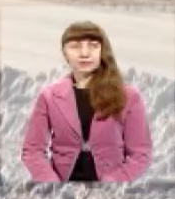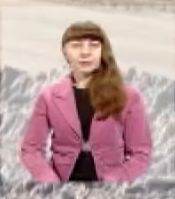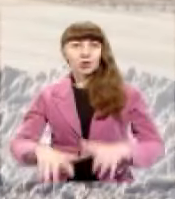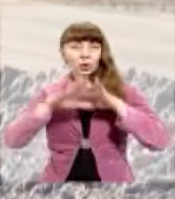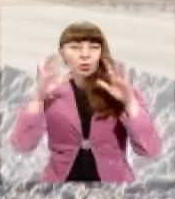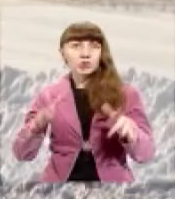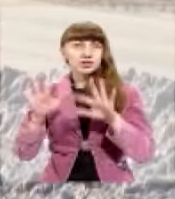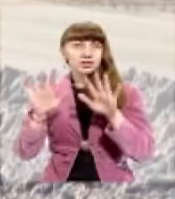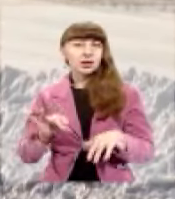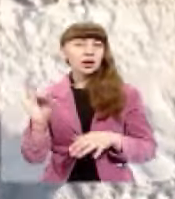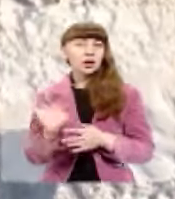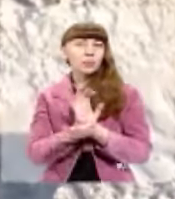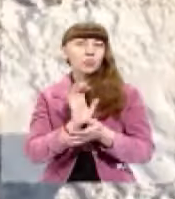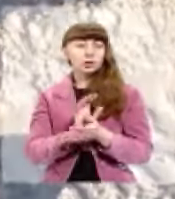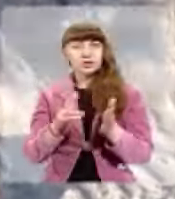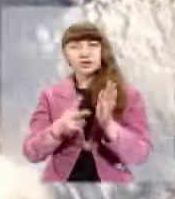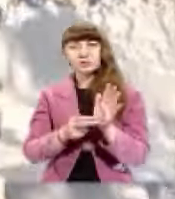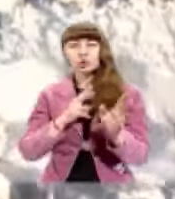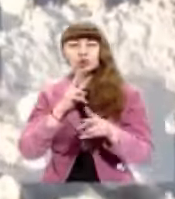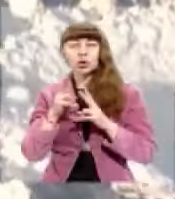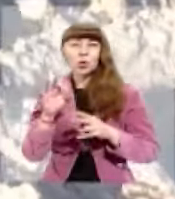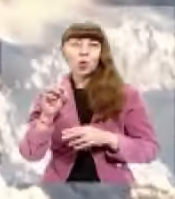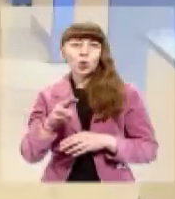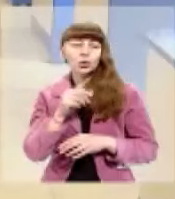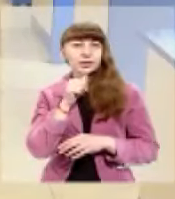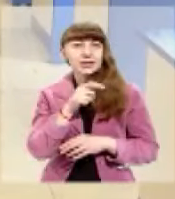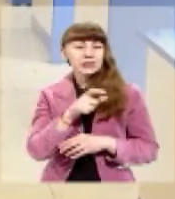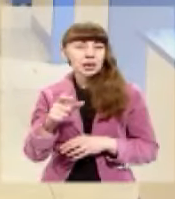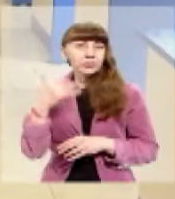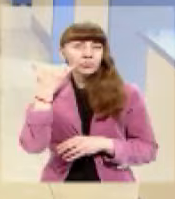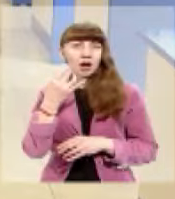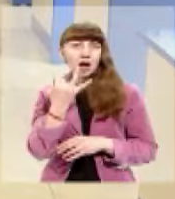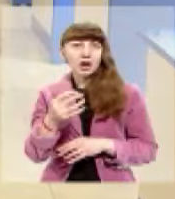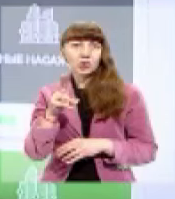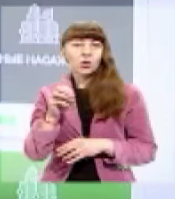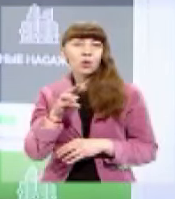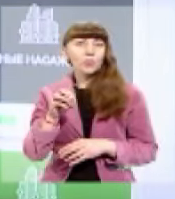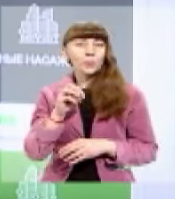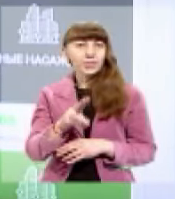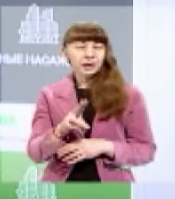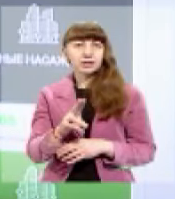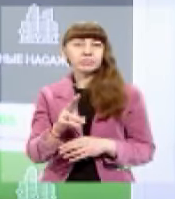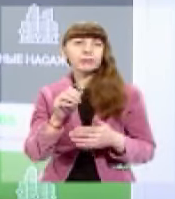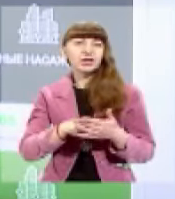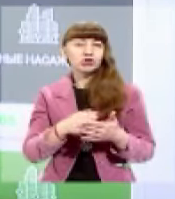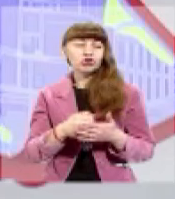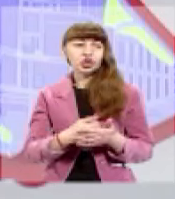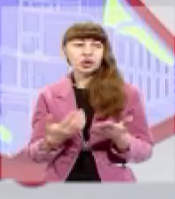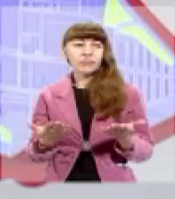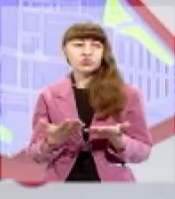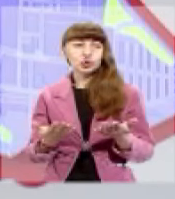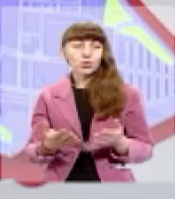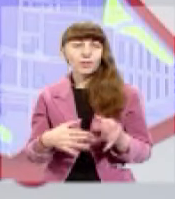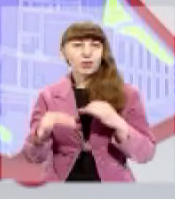Горы снега и мусора. Более 800 жалоб от кустанайцев поступило в колл-центр Айкомек. В чем причина, рассказали на совещании в